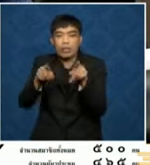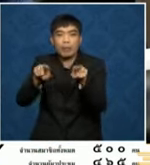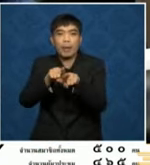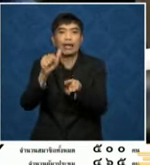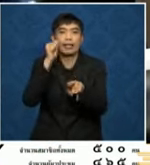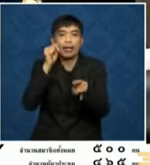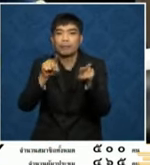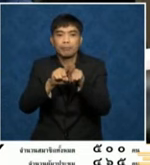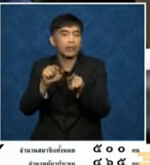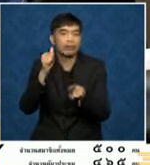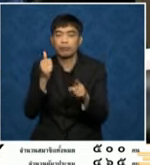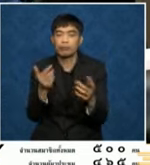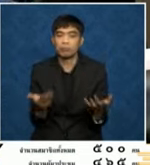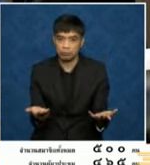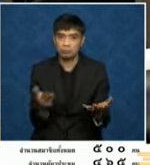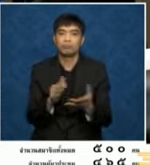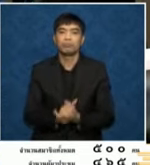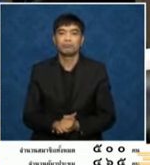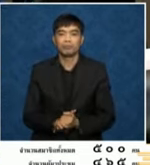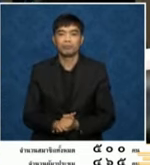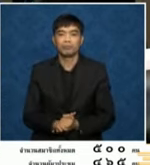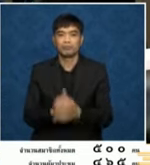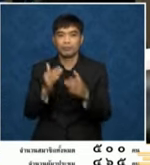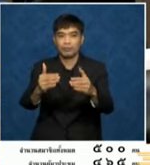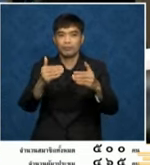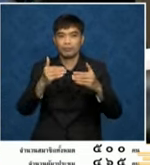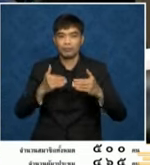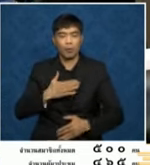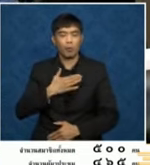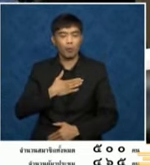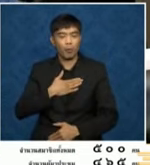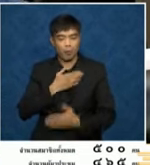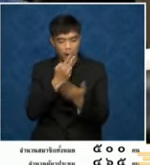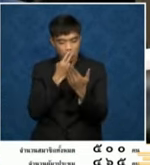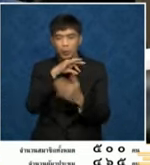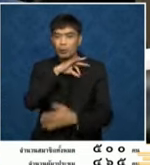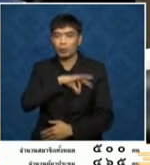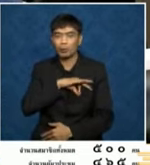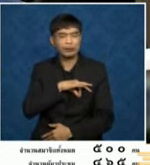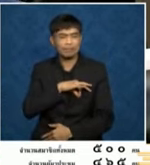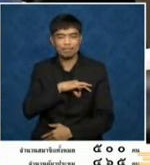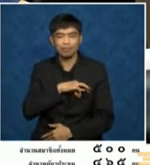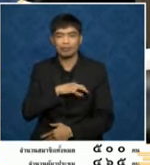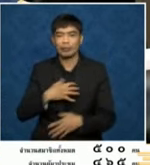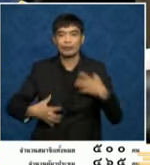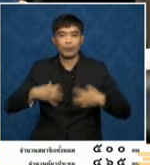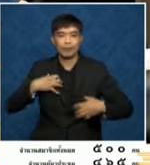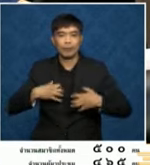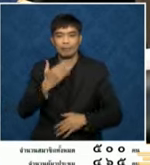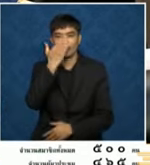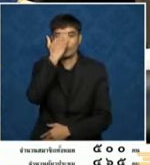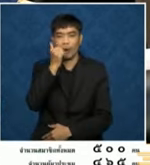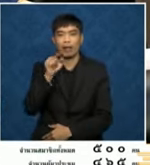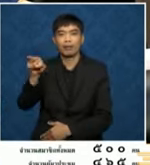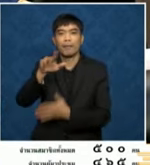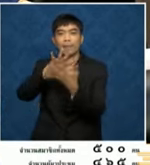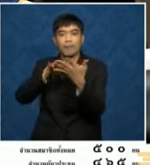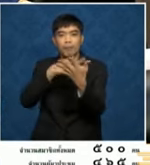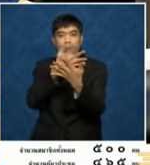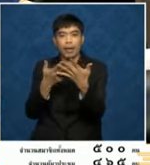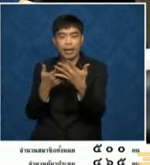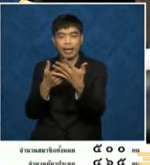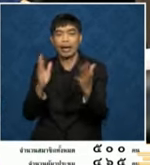ครับอีกแผนงานหนึ่งครับที่ผมเนี่ยกระอักกระอ่วนใจและรอคำตอบจากกรมน.เป็นอย่างยิ่งคือแผนงานเกิน